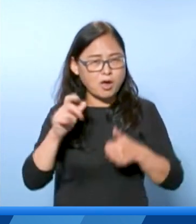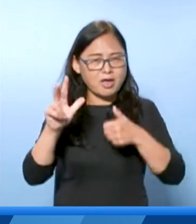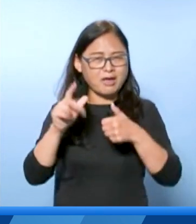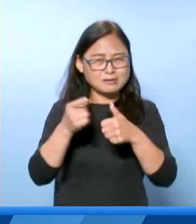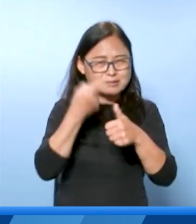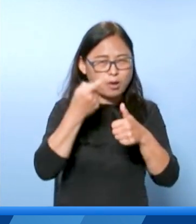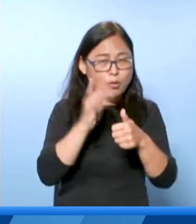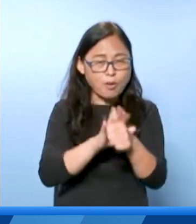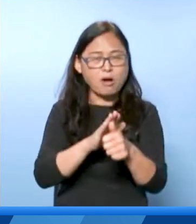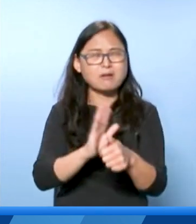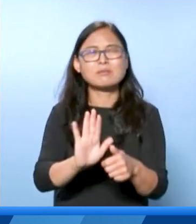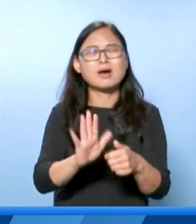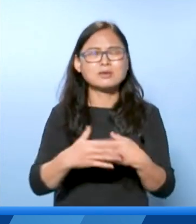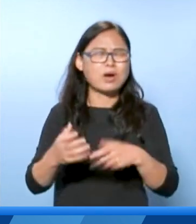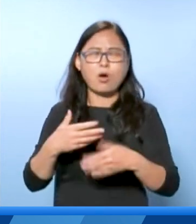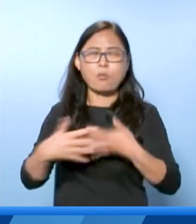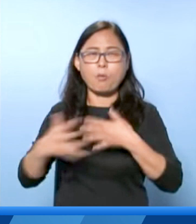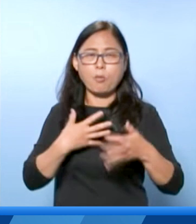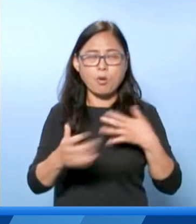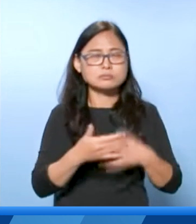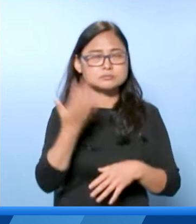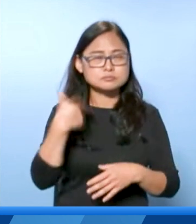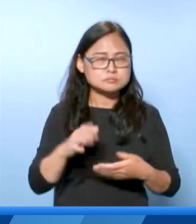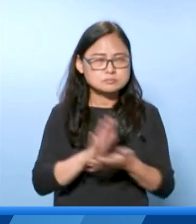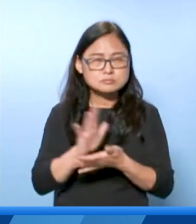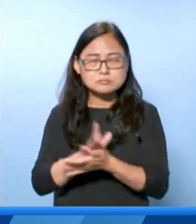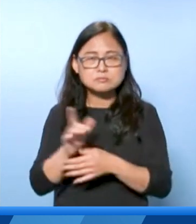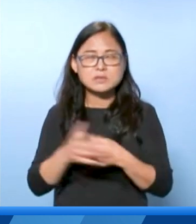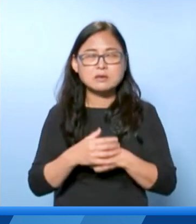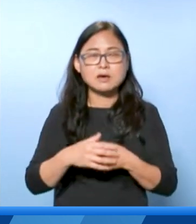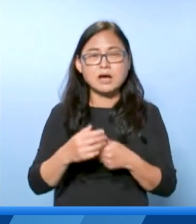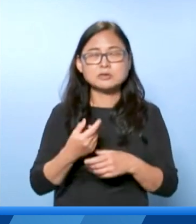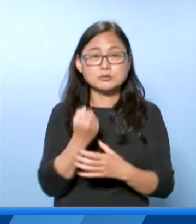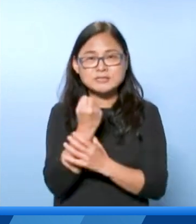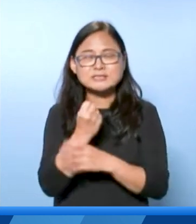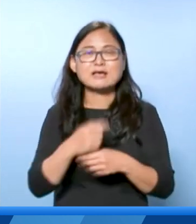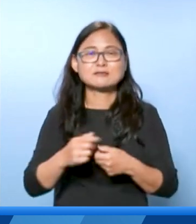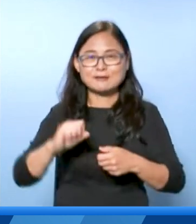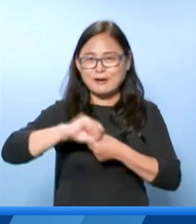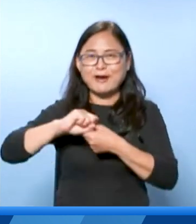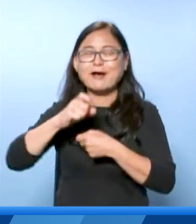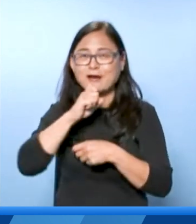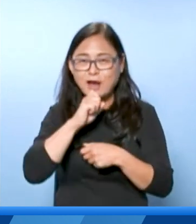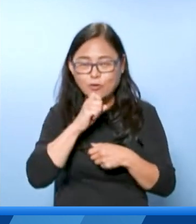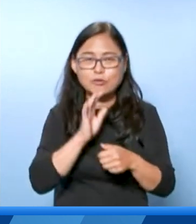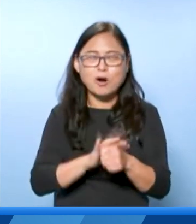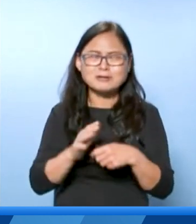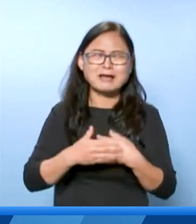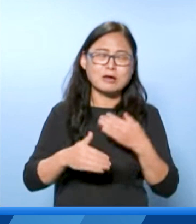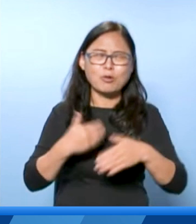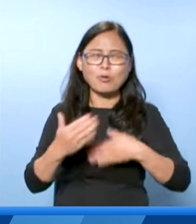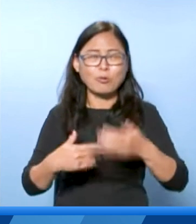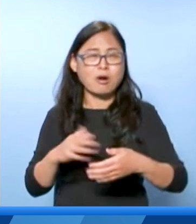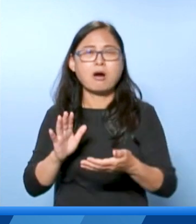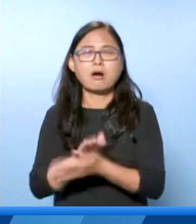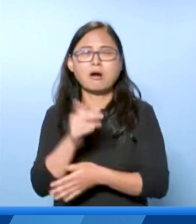位，因為他要做的事太多了，但過去幾年其實都逐步都爭取到，但是個過程是漫長和痛苦的，因為都要十